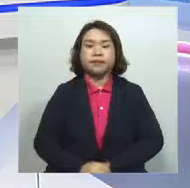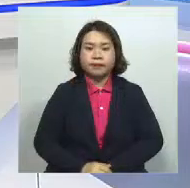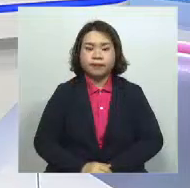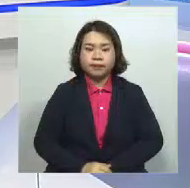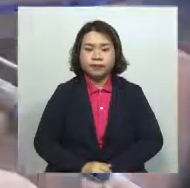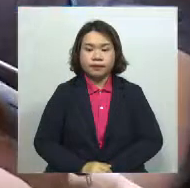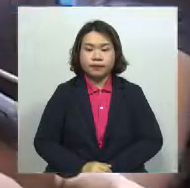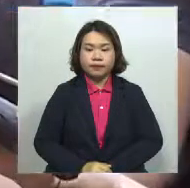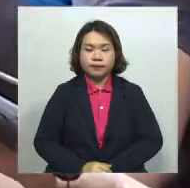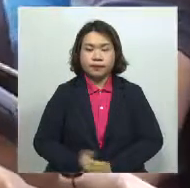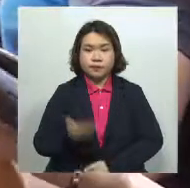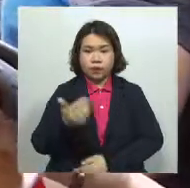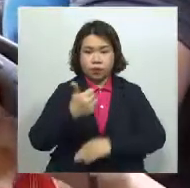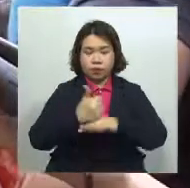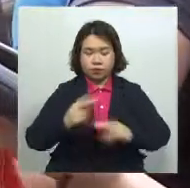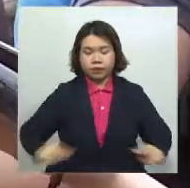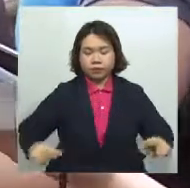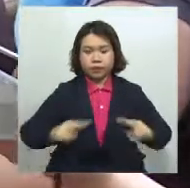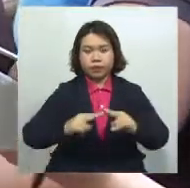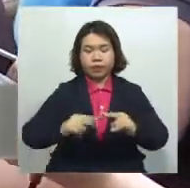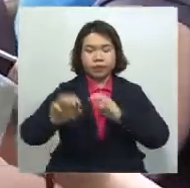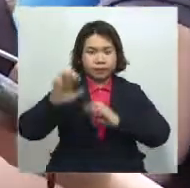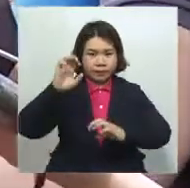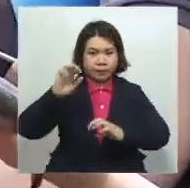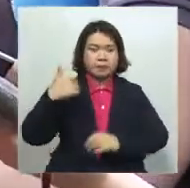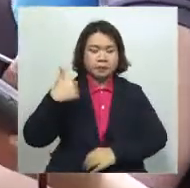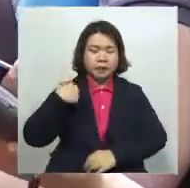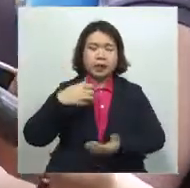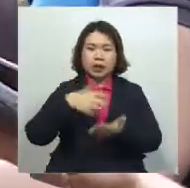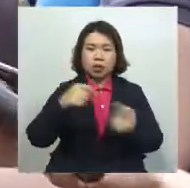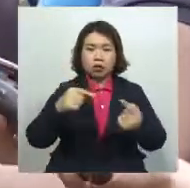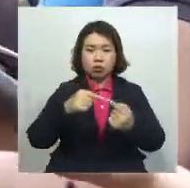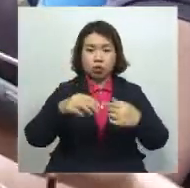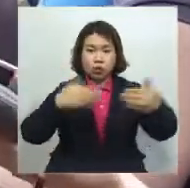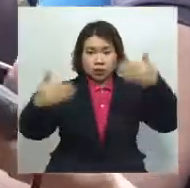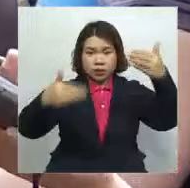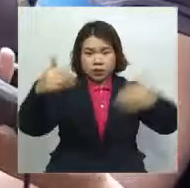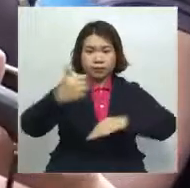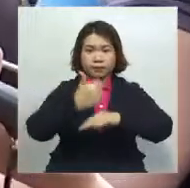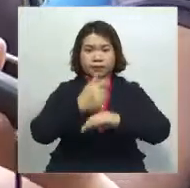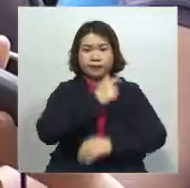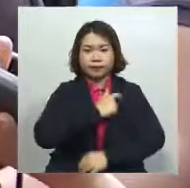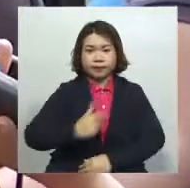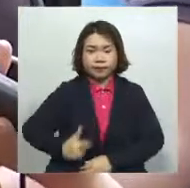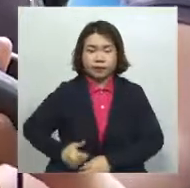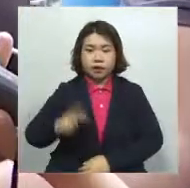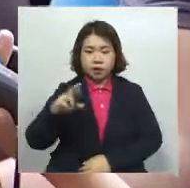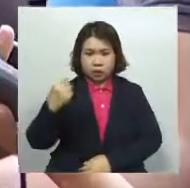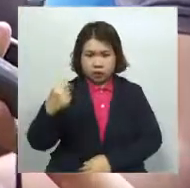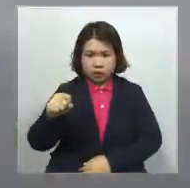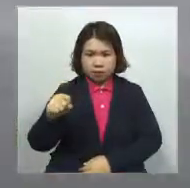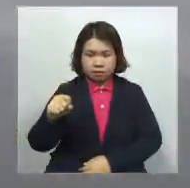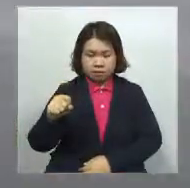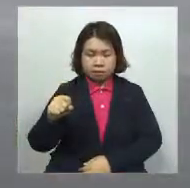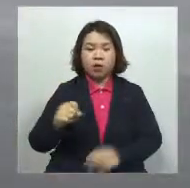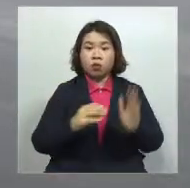พลเอกอนุพงษ์เผ่าจินดารัฐมนตรีว่าการกระทรวงมหาดไทยกล่าวถึงการจัดงานพระราชพิธีบรมราชาภิเษกว่า